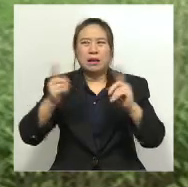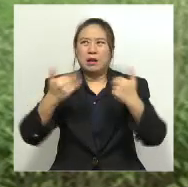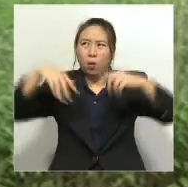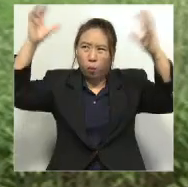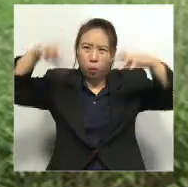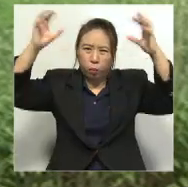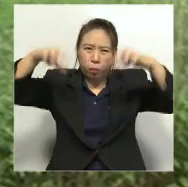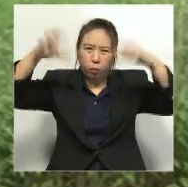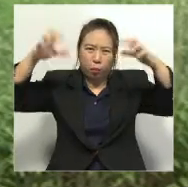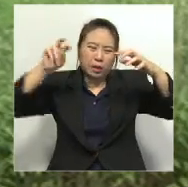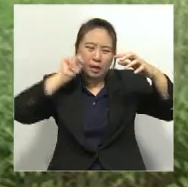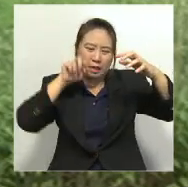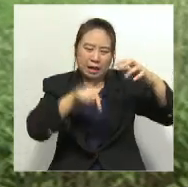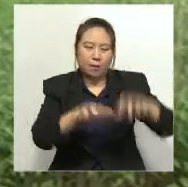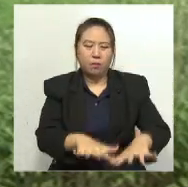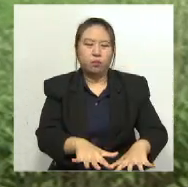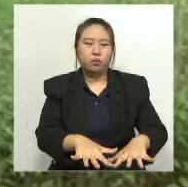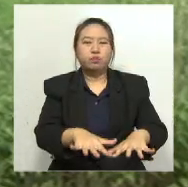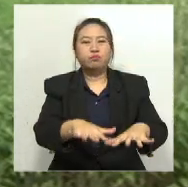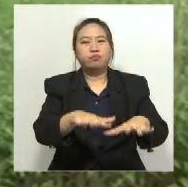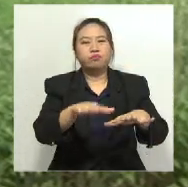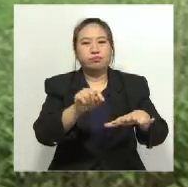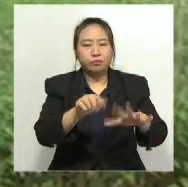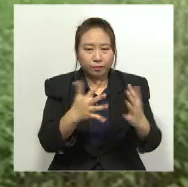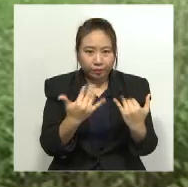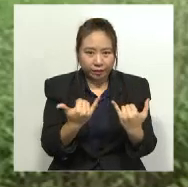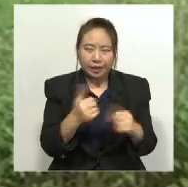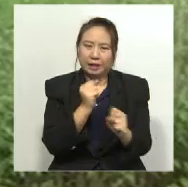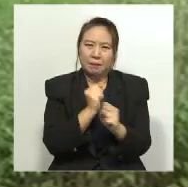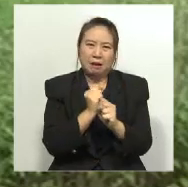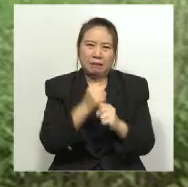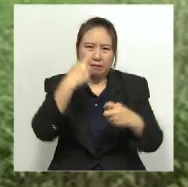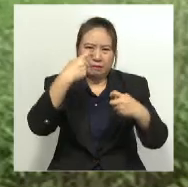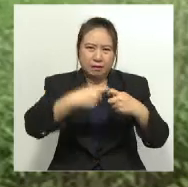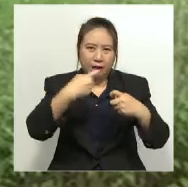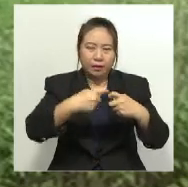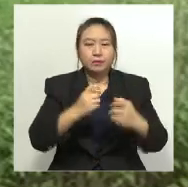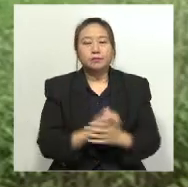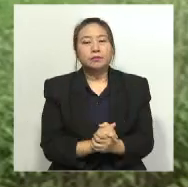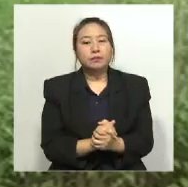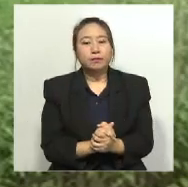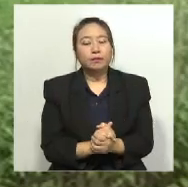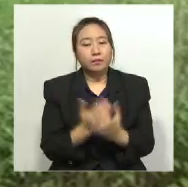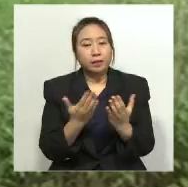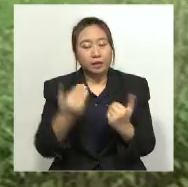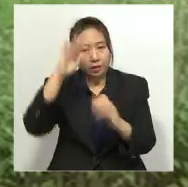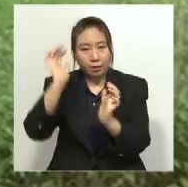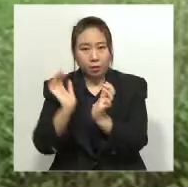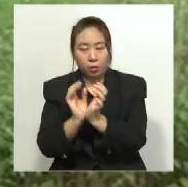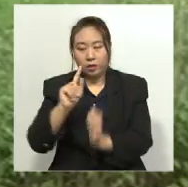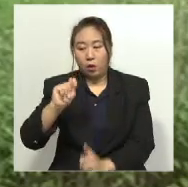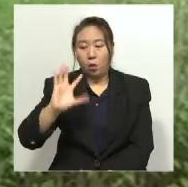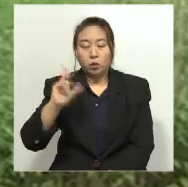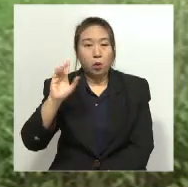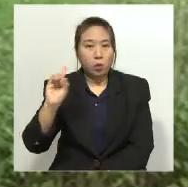นที่ตกหนักอย่างต่อเนื่องตลอดทั้งคืนนะครับทำให้การปฏิบัติงานนั้นเป็นไปด้วยความยากลำบากขณะที่ตำรวจตระเวนชายแดนก็